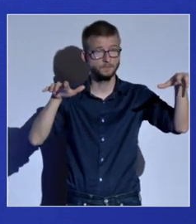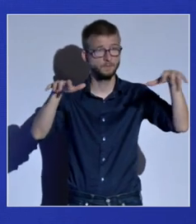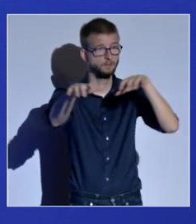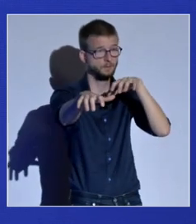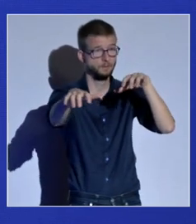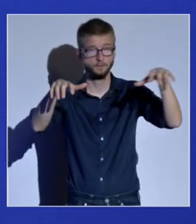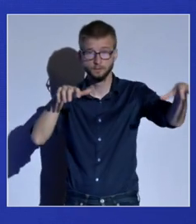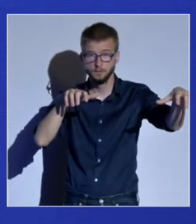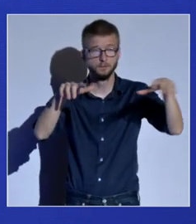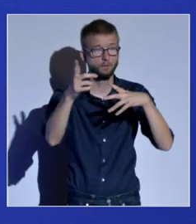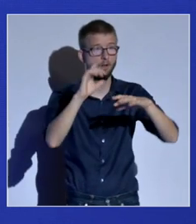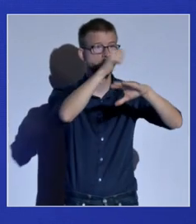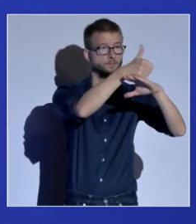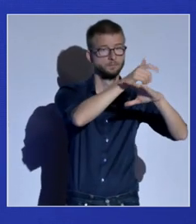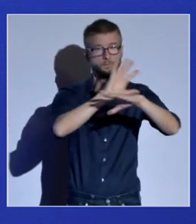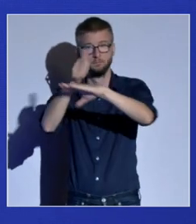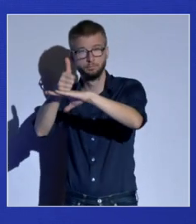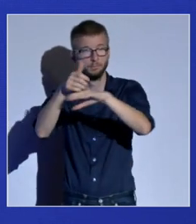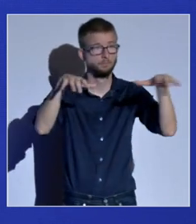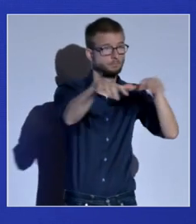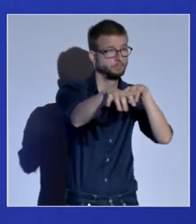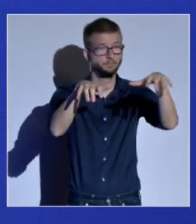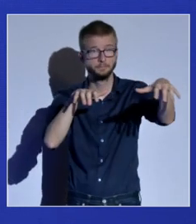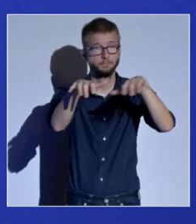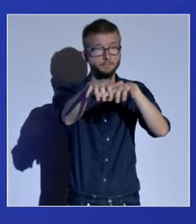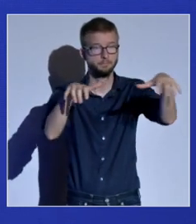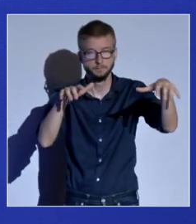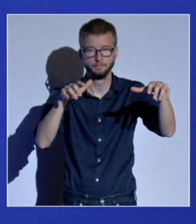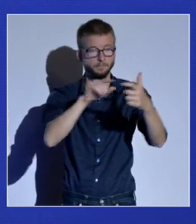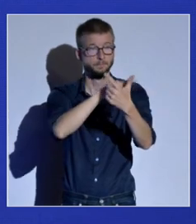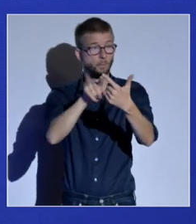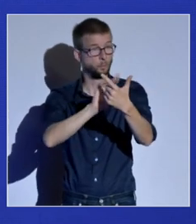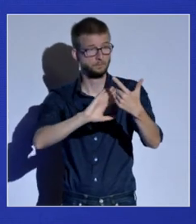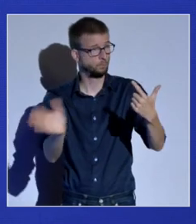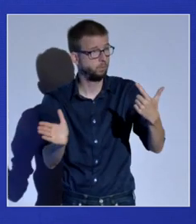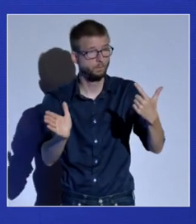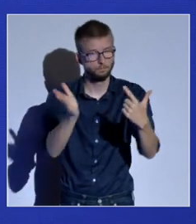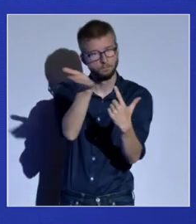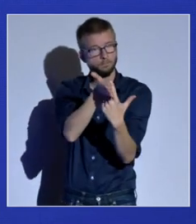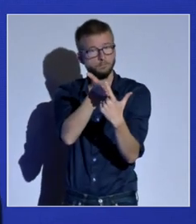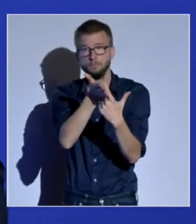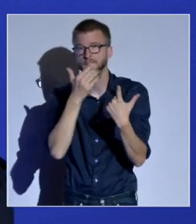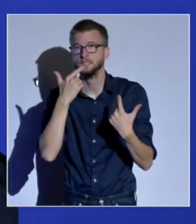le monopole du pouvoir, et qu'il n'y avait pas de place pour ceux qui